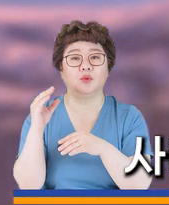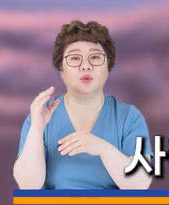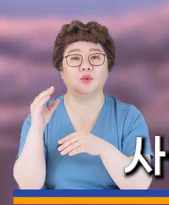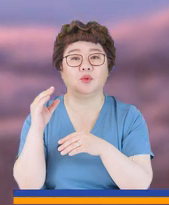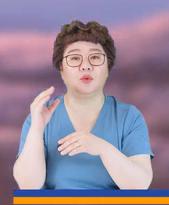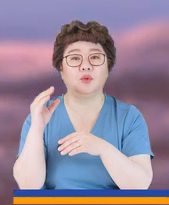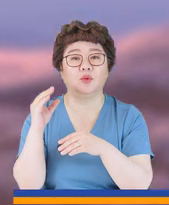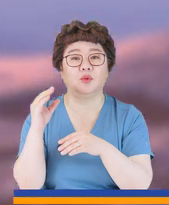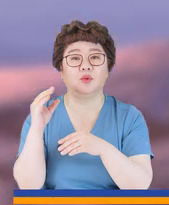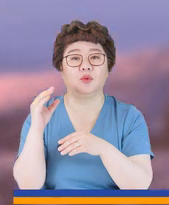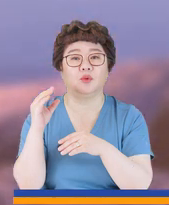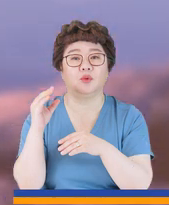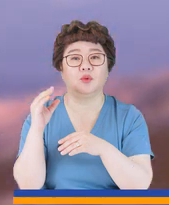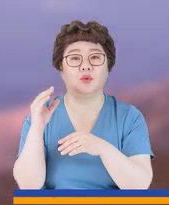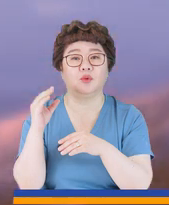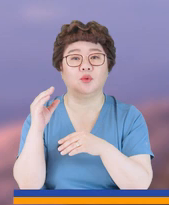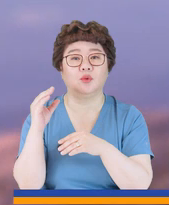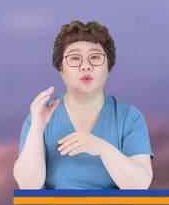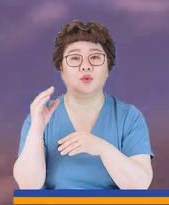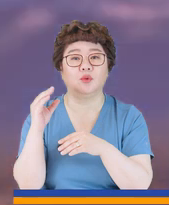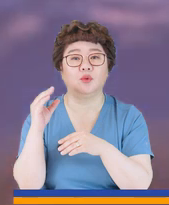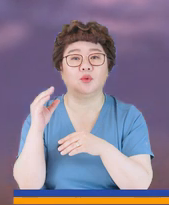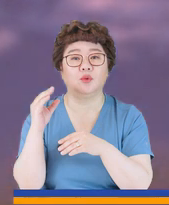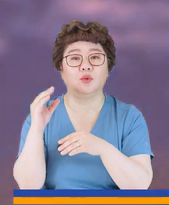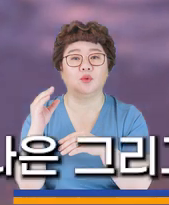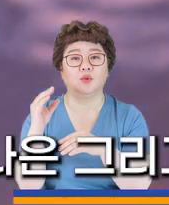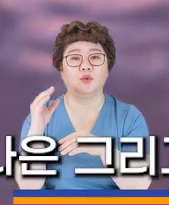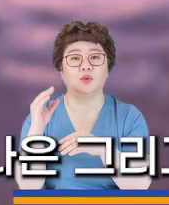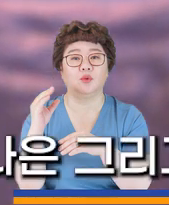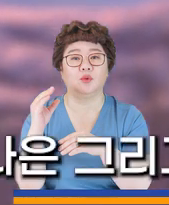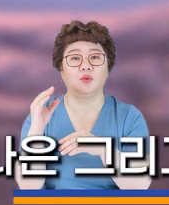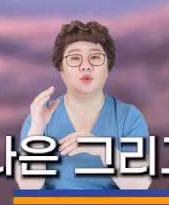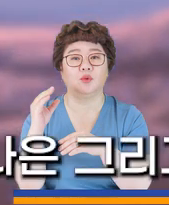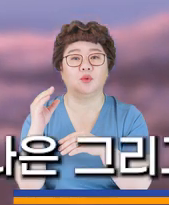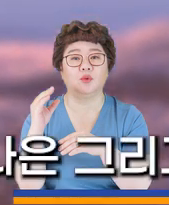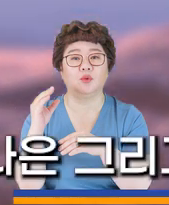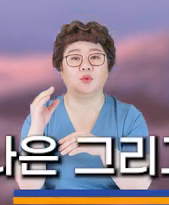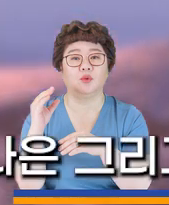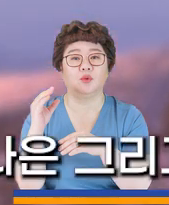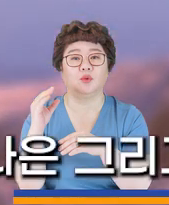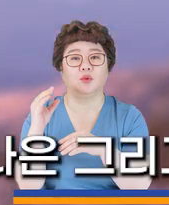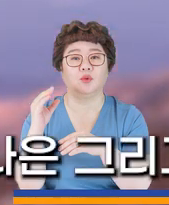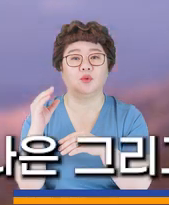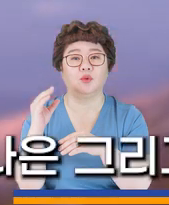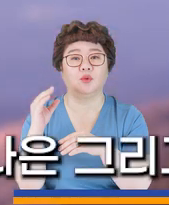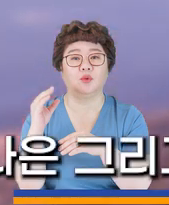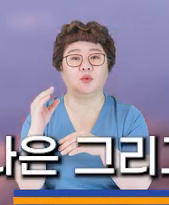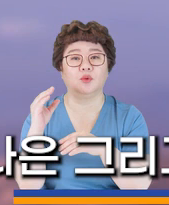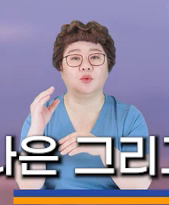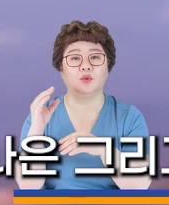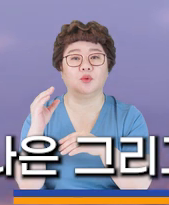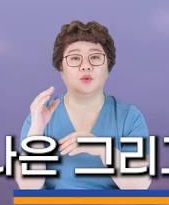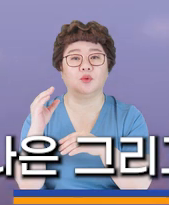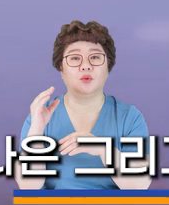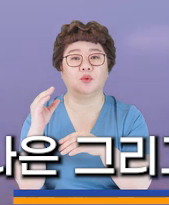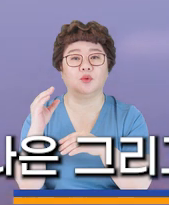좋겠습니다. 나와 인연이 아닌 사람은 보내주어야 더 나은, 그리고 나를 살리고 나를 행복하게 만드는